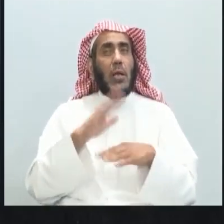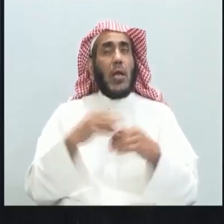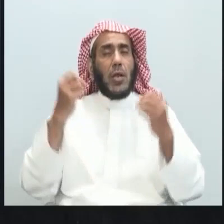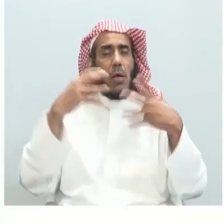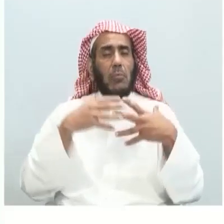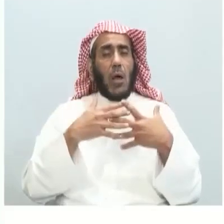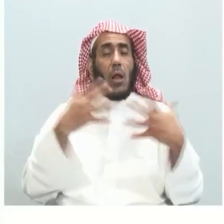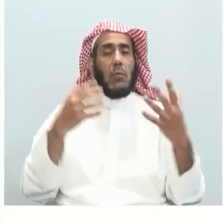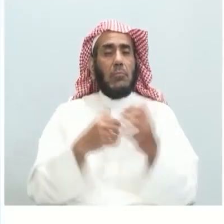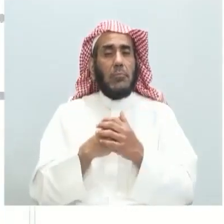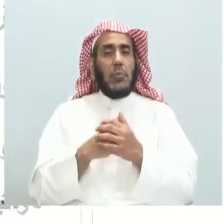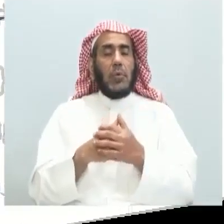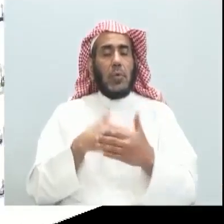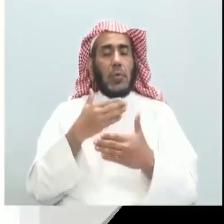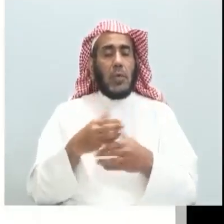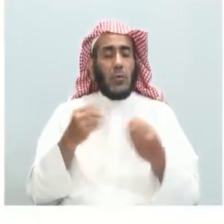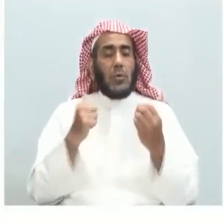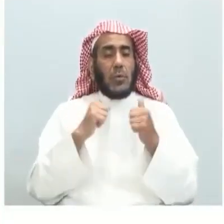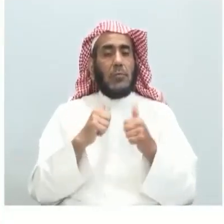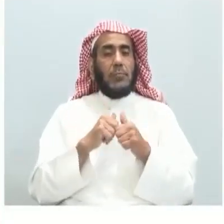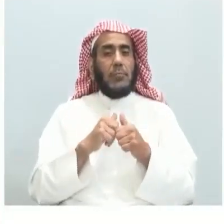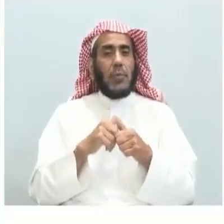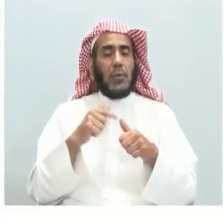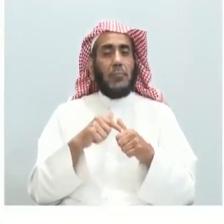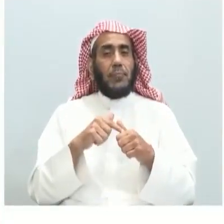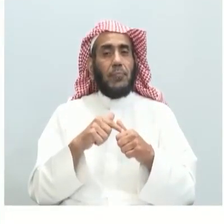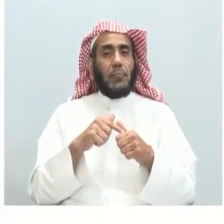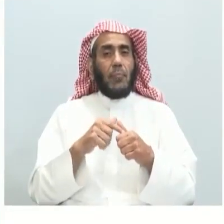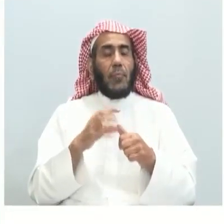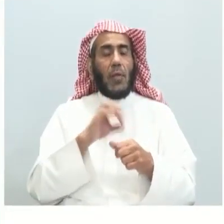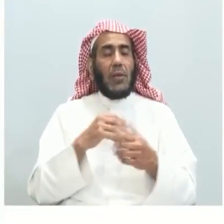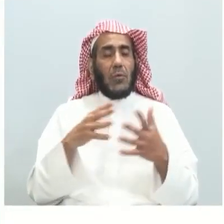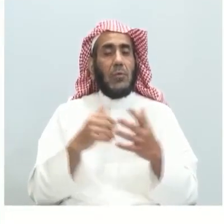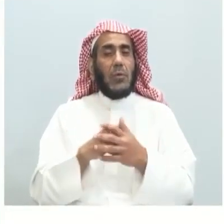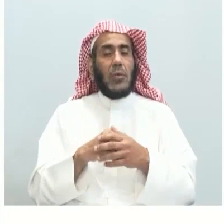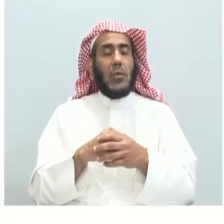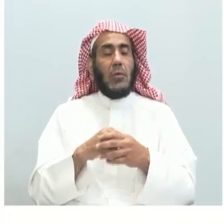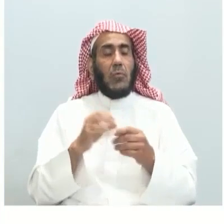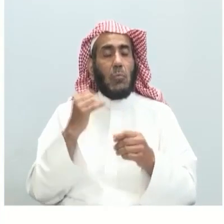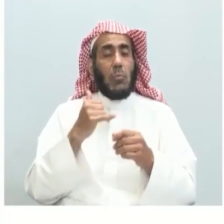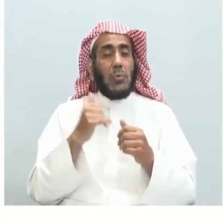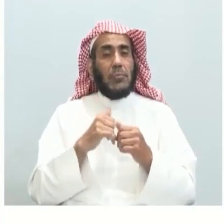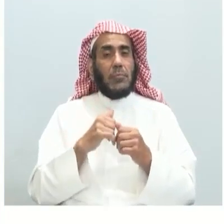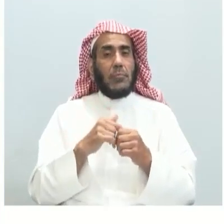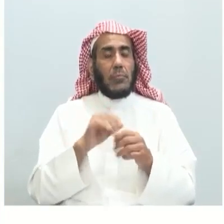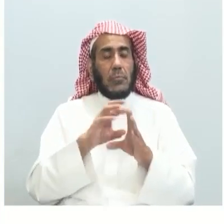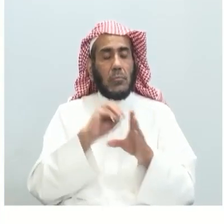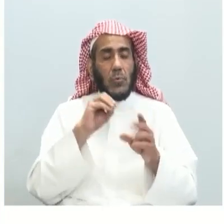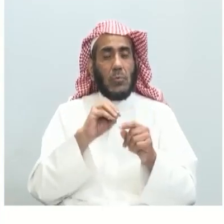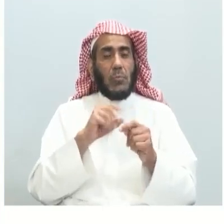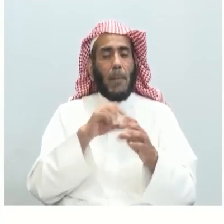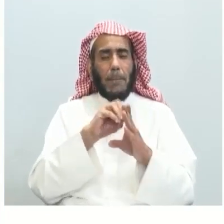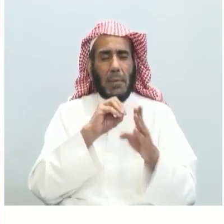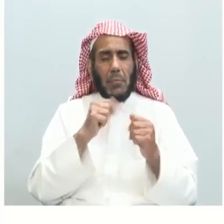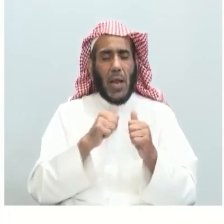نعمه العظيمه ناتي ايها الطلاب والطالبات ايضا الى فائده اخرى من الفوائد المهمه المستنبطه من